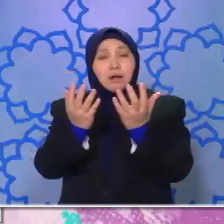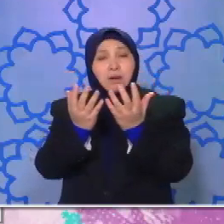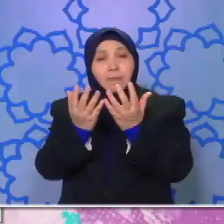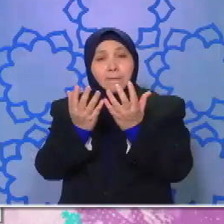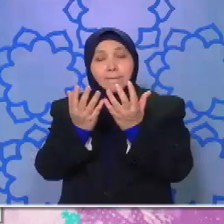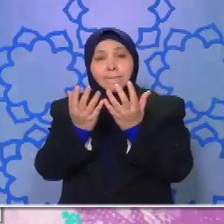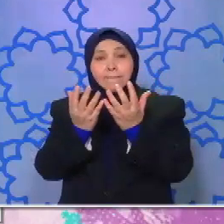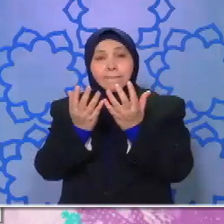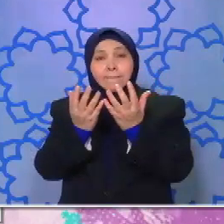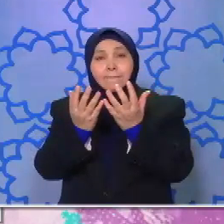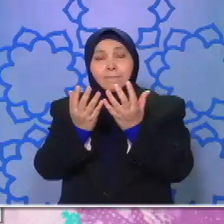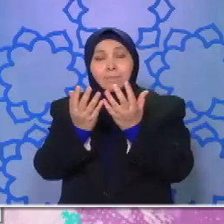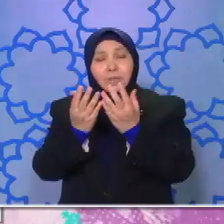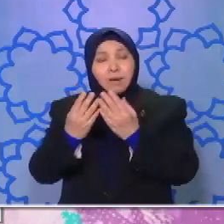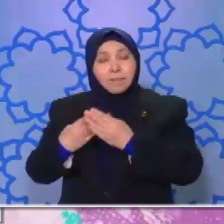العالمين